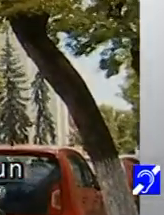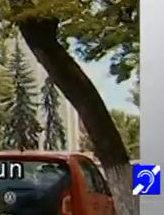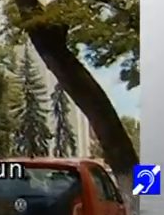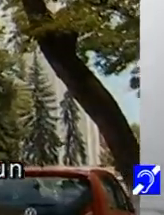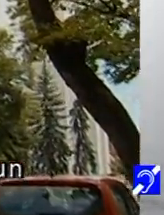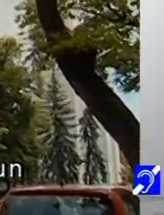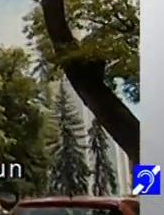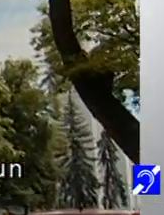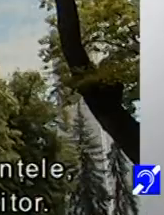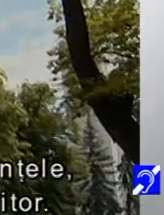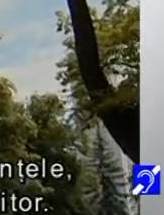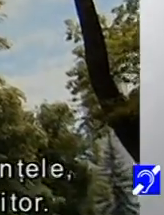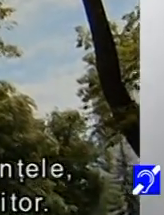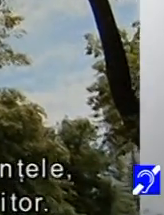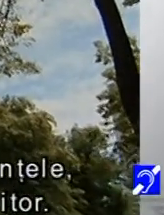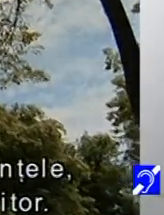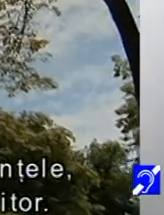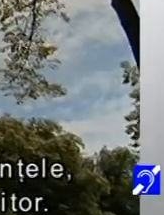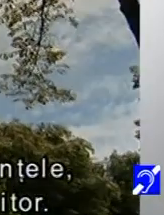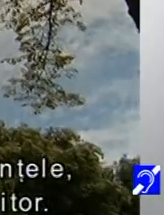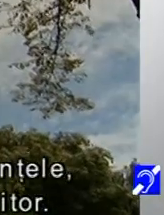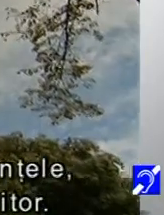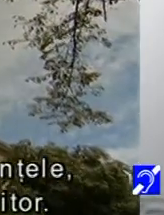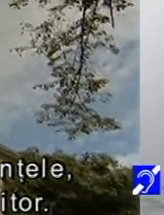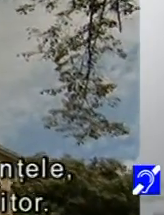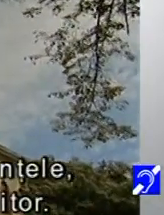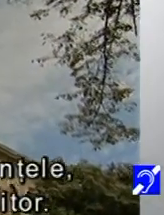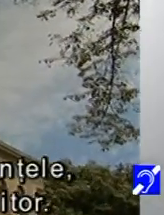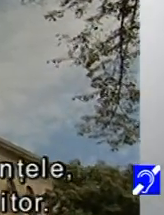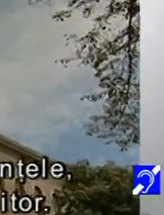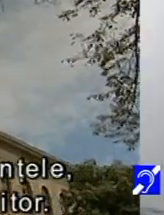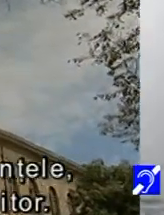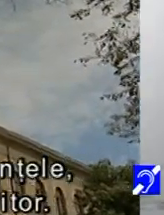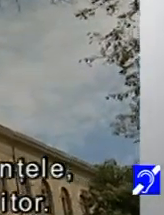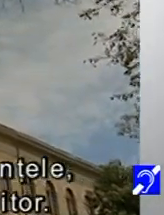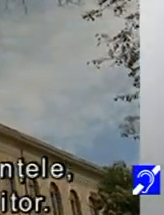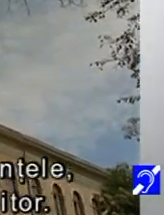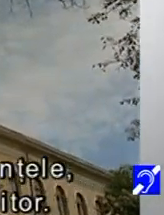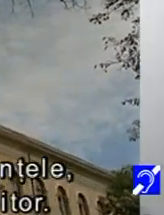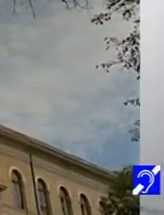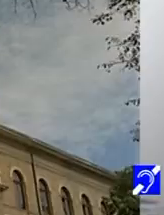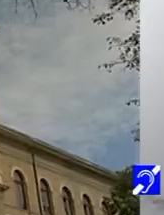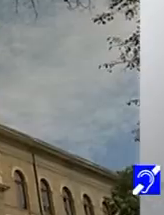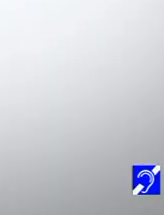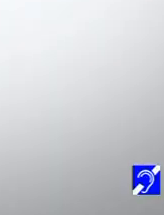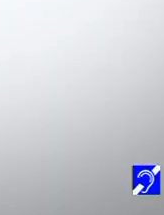teilzunehmen, wobei es die Möglichkeit zum Austausch der ehemaligen, jetzigen und auch zukünftigen Studenten geben